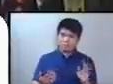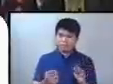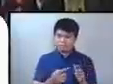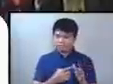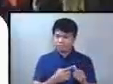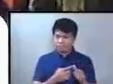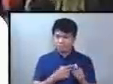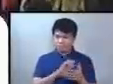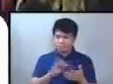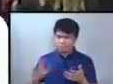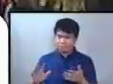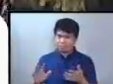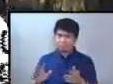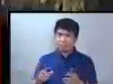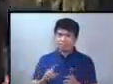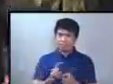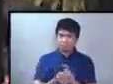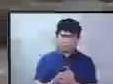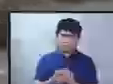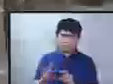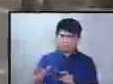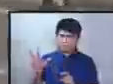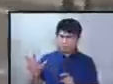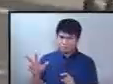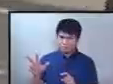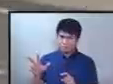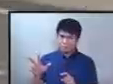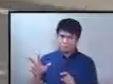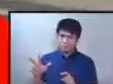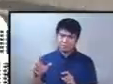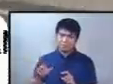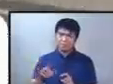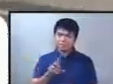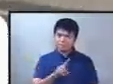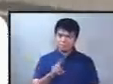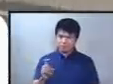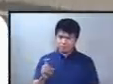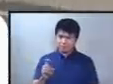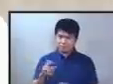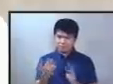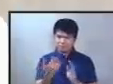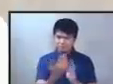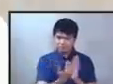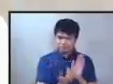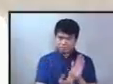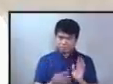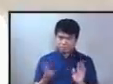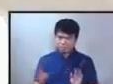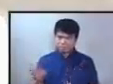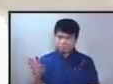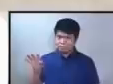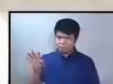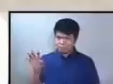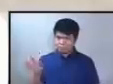Pero napalitan naman ng 53 projects ang 28 na tinanggal, kaya naging 100 na ang laman ng listahan. Higit 40 dito ay